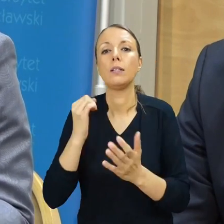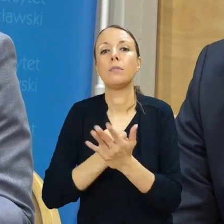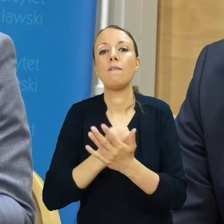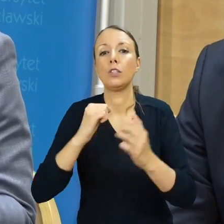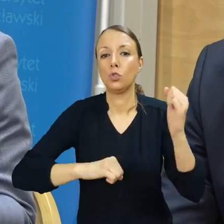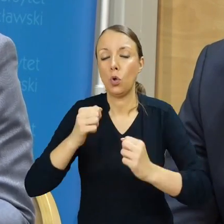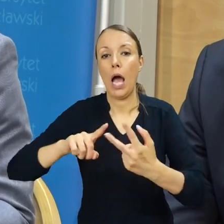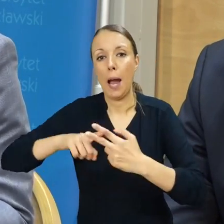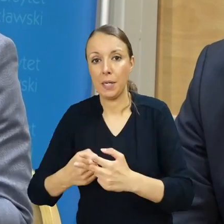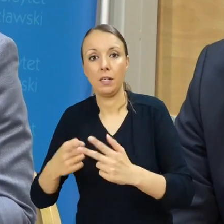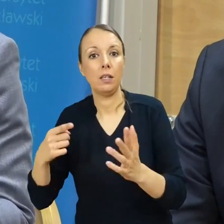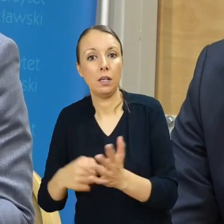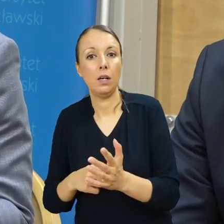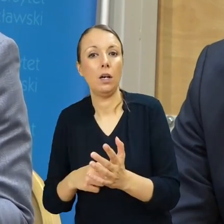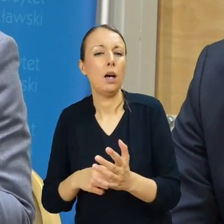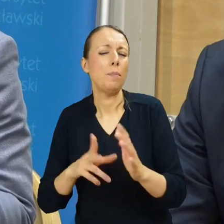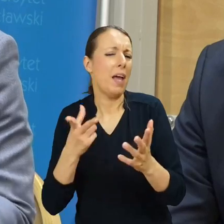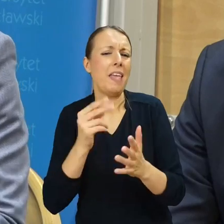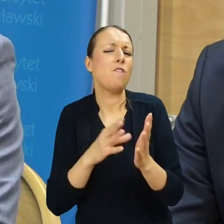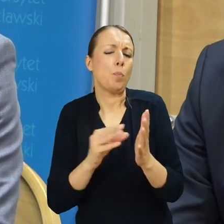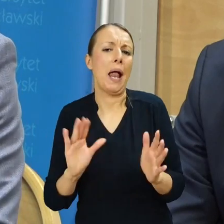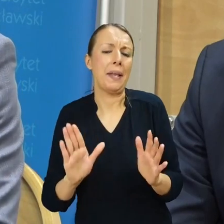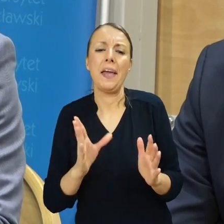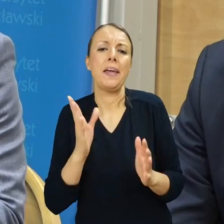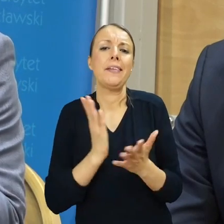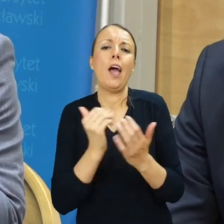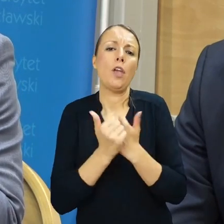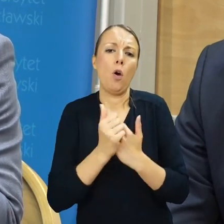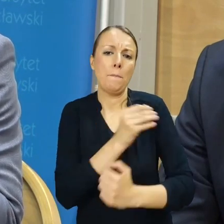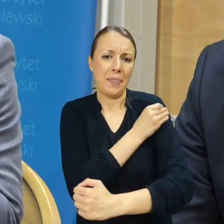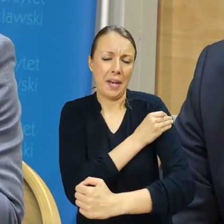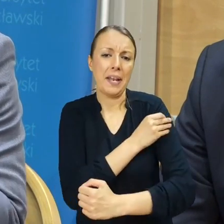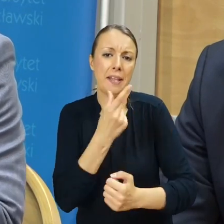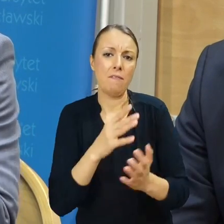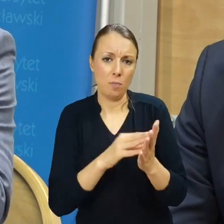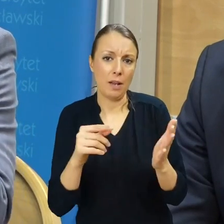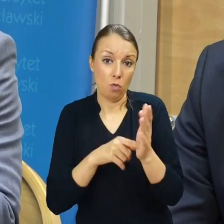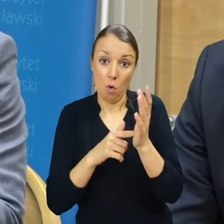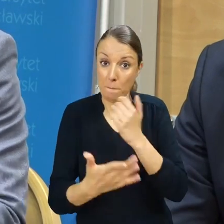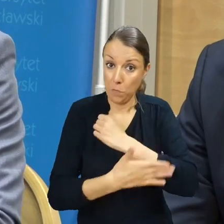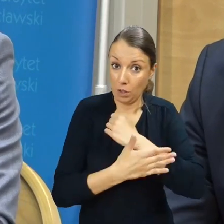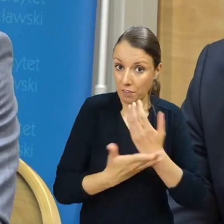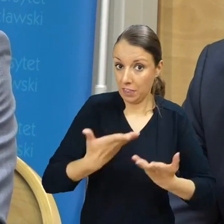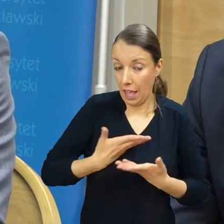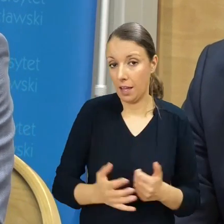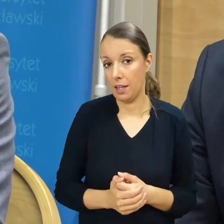ujęciu formalnym, a nie materialnym, dawałyby do tego podstawę, bo rzeczywiście tutaj no, w tym